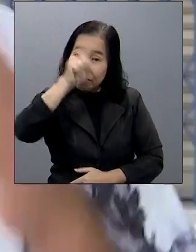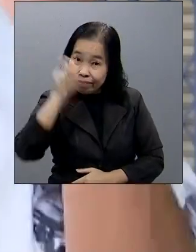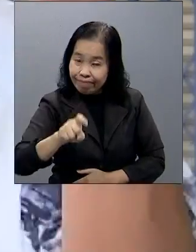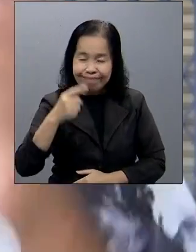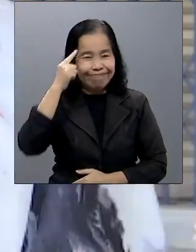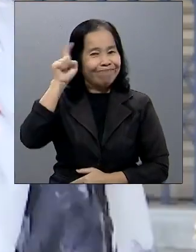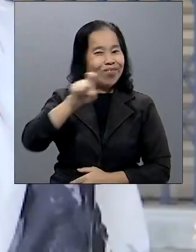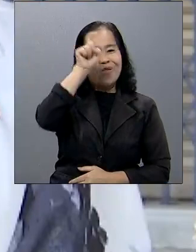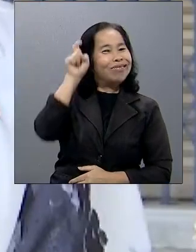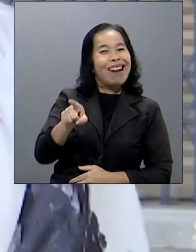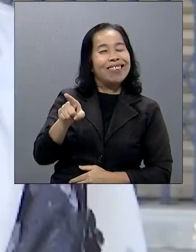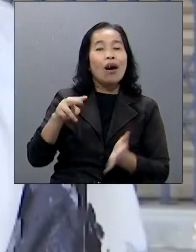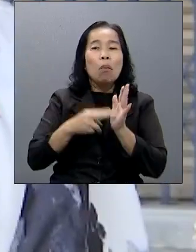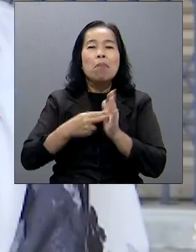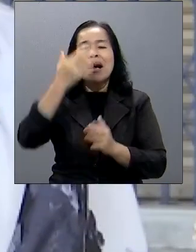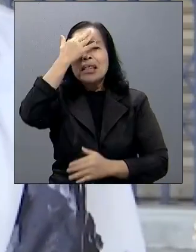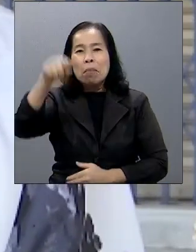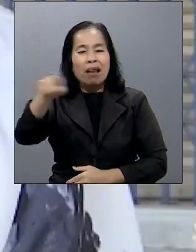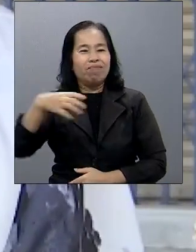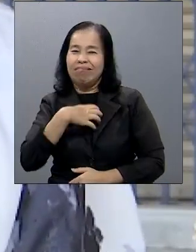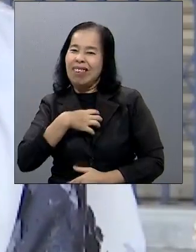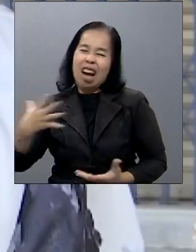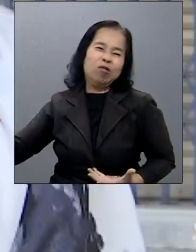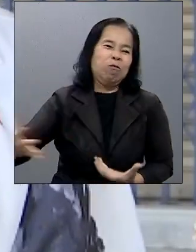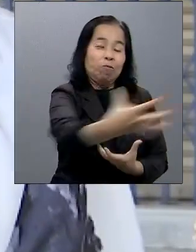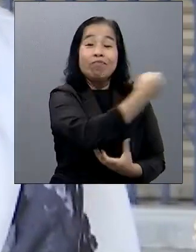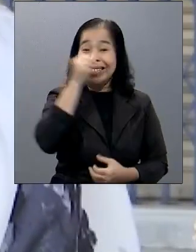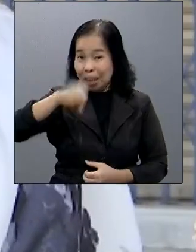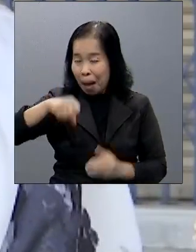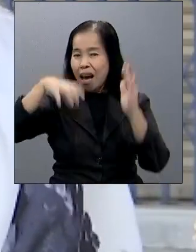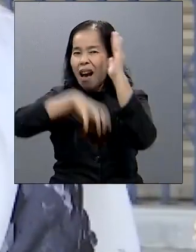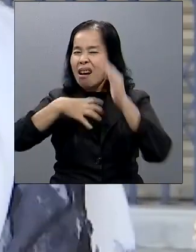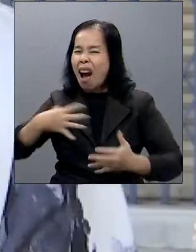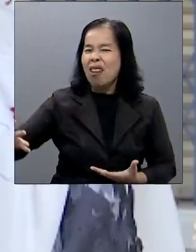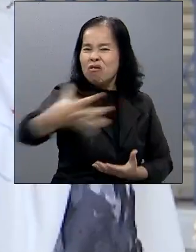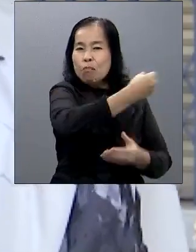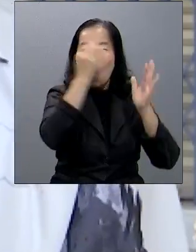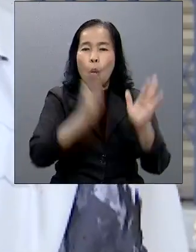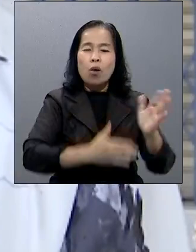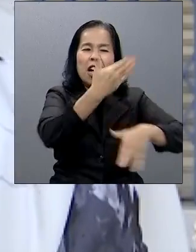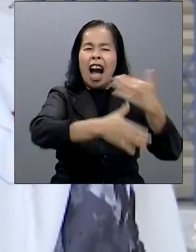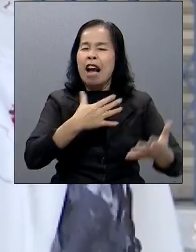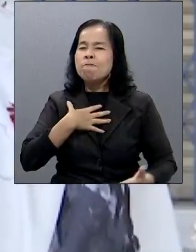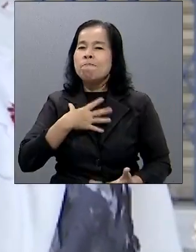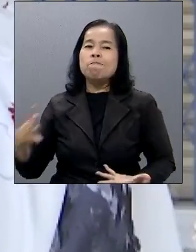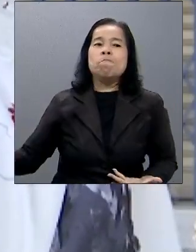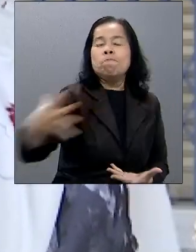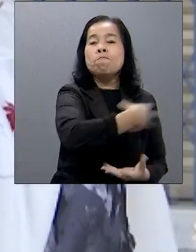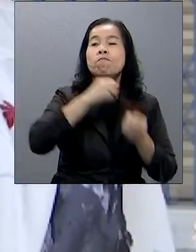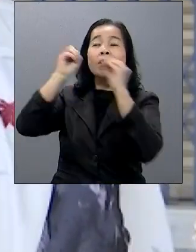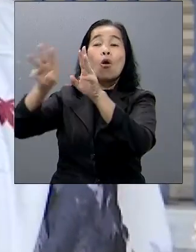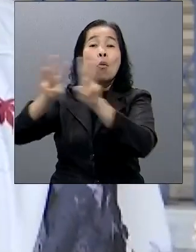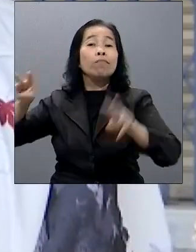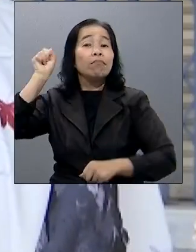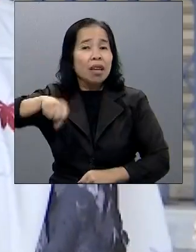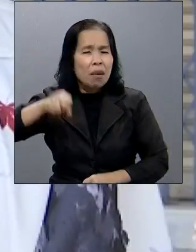ที่อยากให้ทางรัฐสภานะติดตามแล้วก็อยากจะให้ปฏิรูปสำนักงานกองสลากเลยด้วยซ้ำครับต้องปฏิรูปครับถ้าไม่ปฏิรูปเ